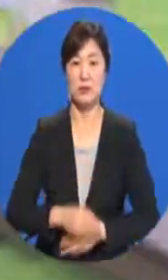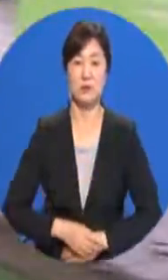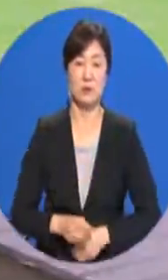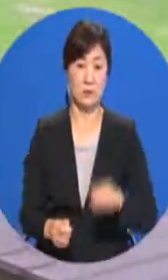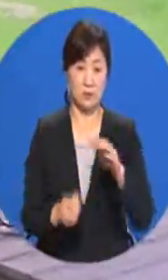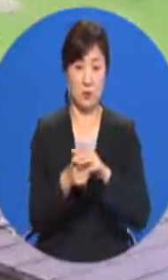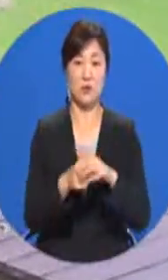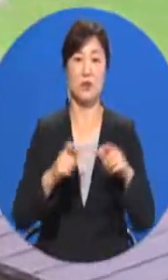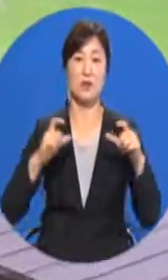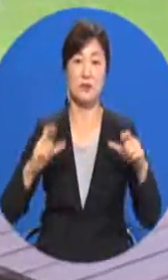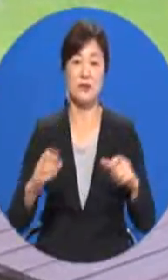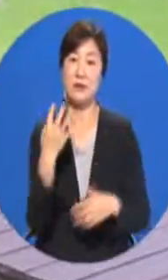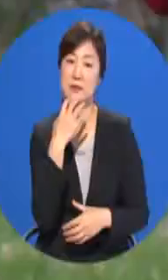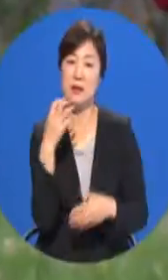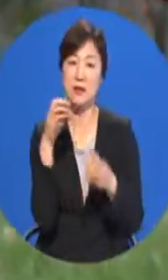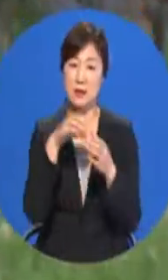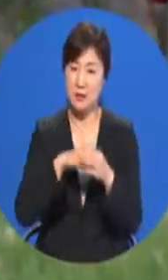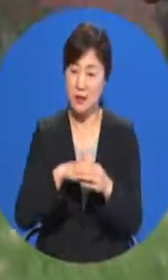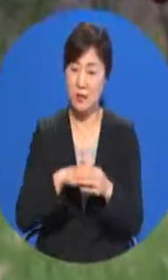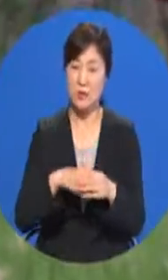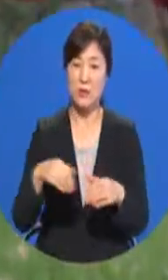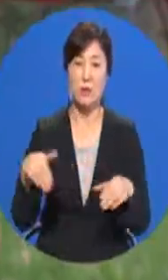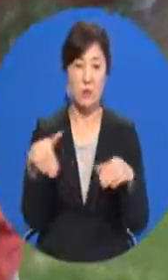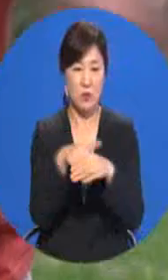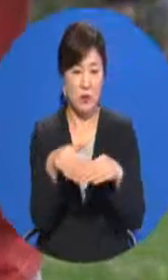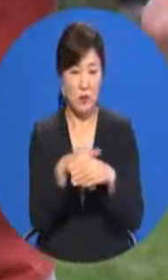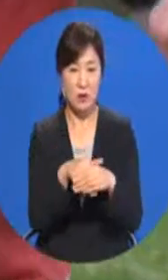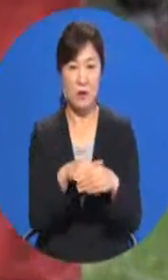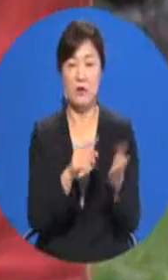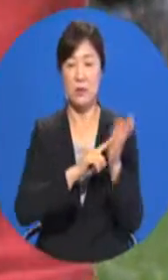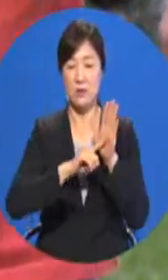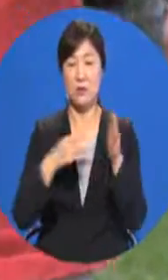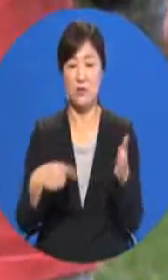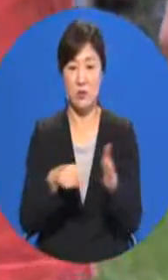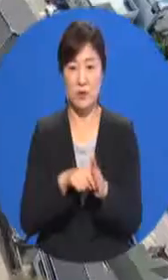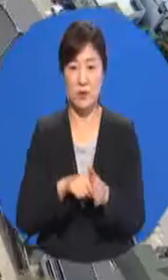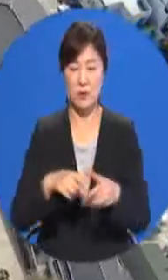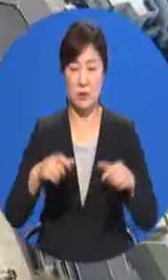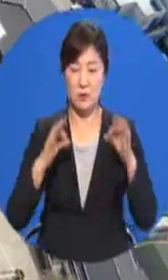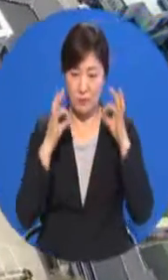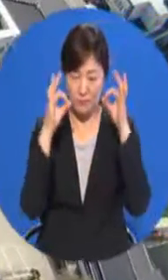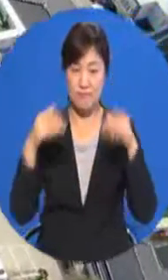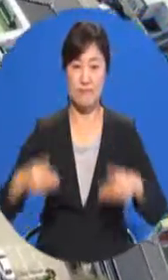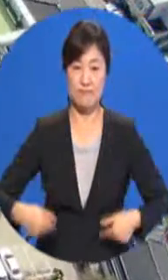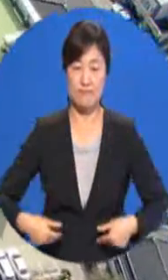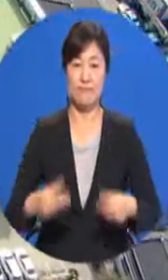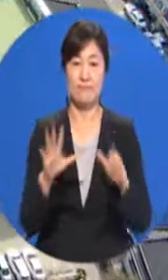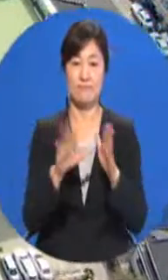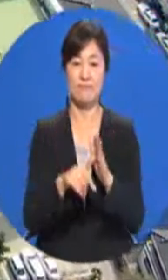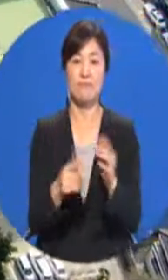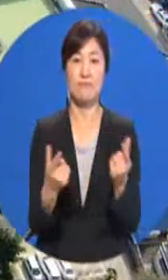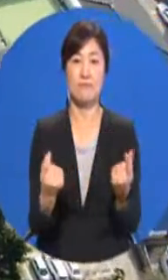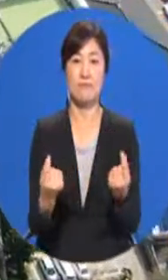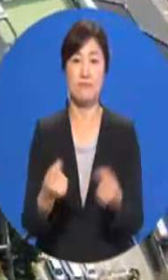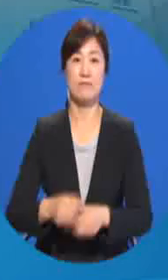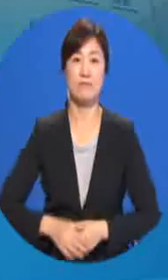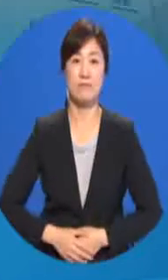관광 경쟁력으로 이어지기 위한 정책적인 고민과 배려가 필요한 시점입니다. MBC 뉴스 김종수입니다.